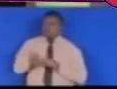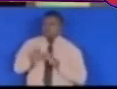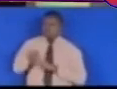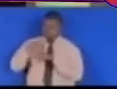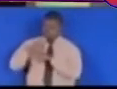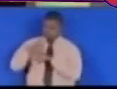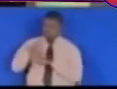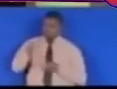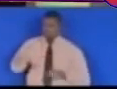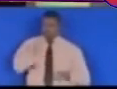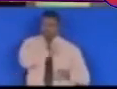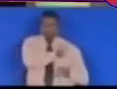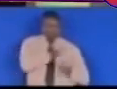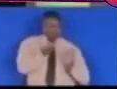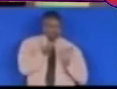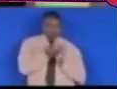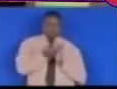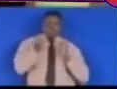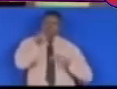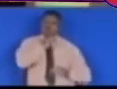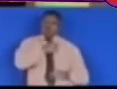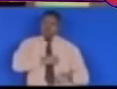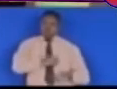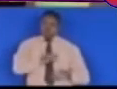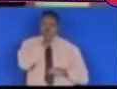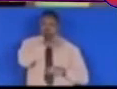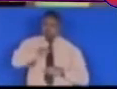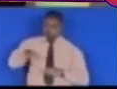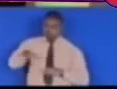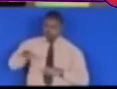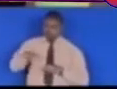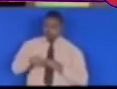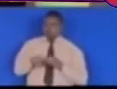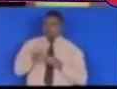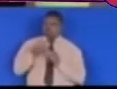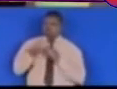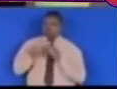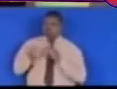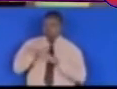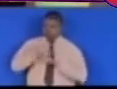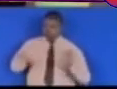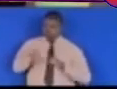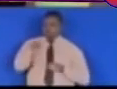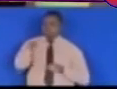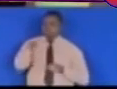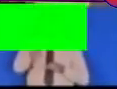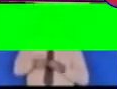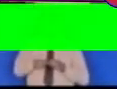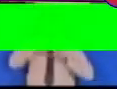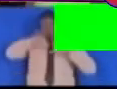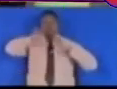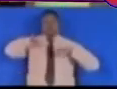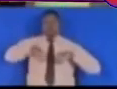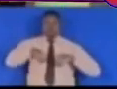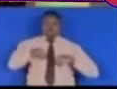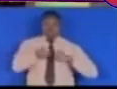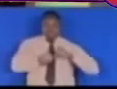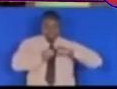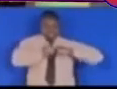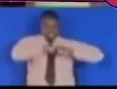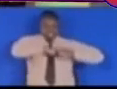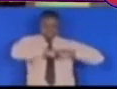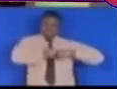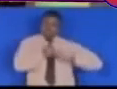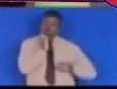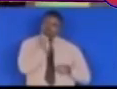katika shule za sekondari za mkoa wa Pwani. Mheshimiwa Spika, kama ulivyosema, tunakiri tunayo changamoto